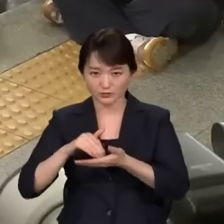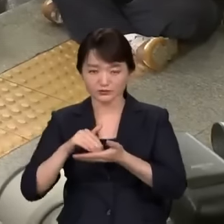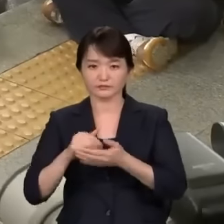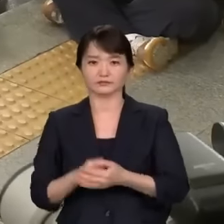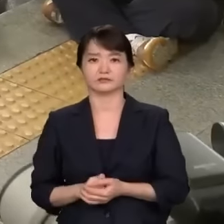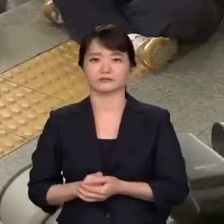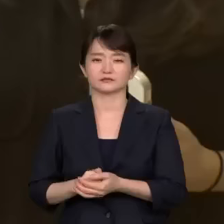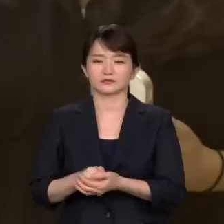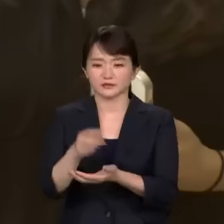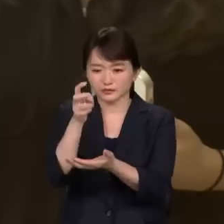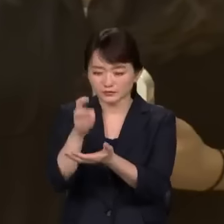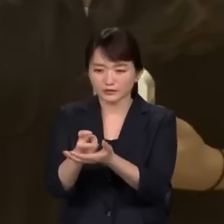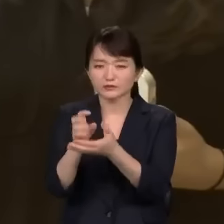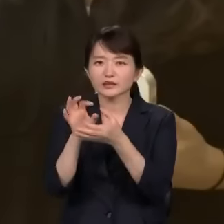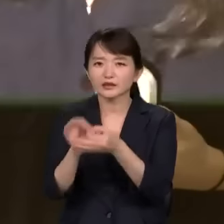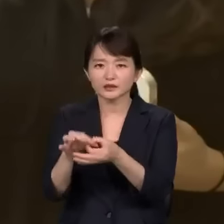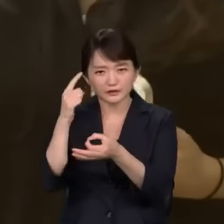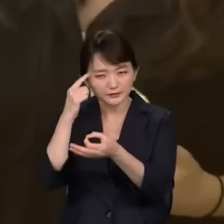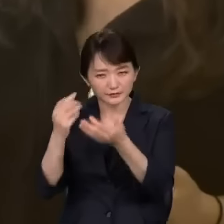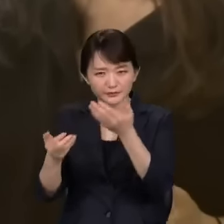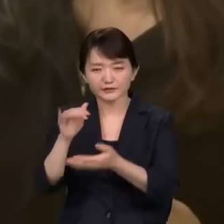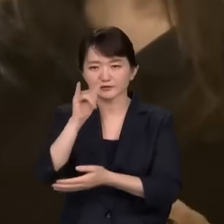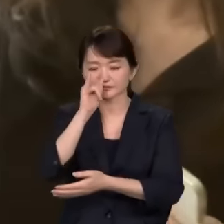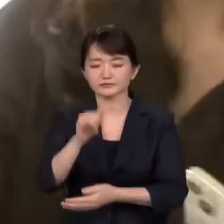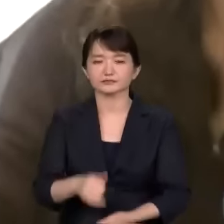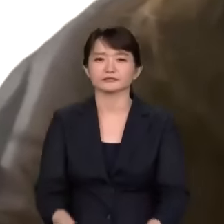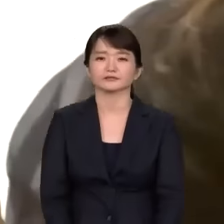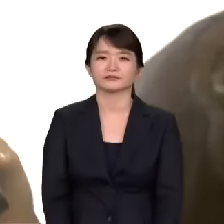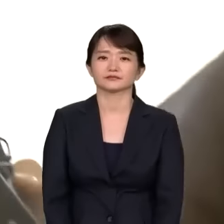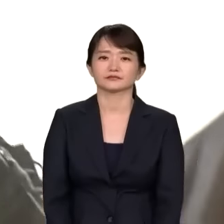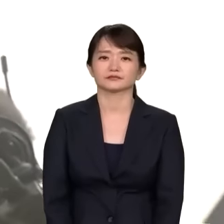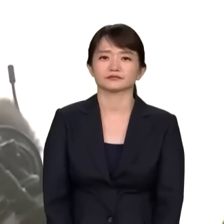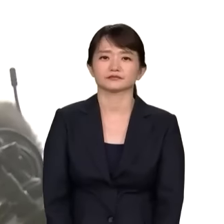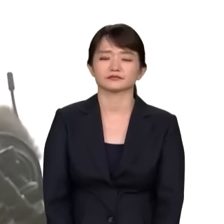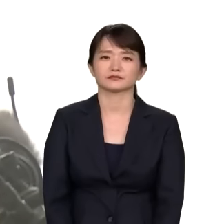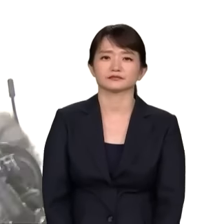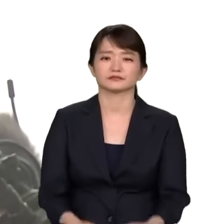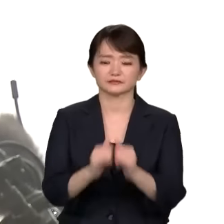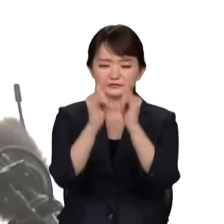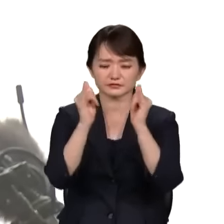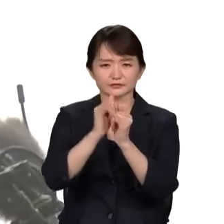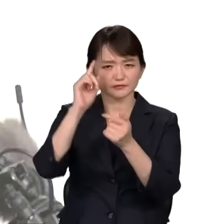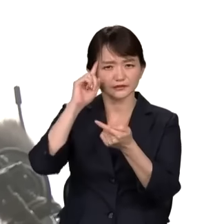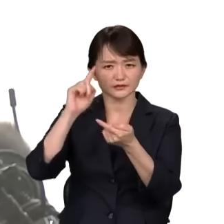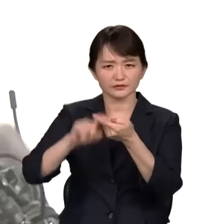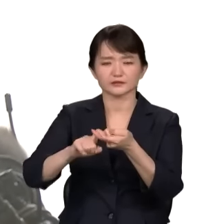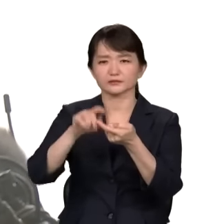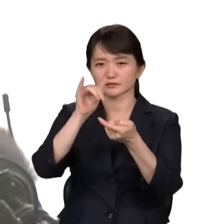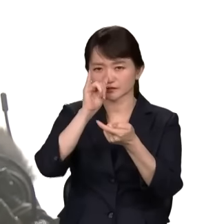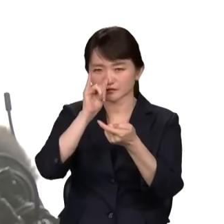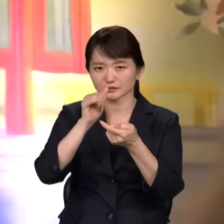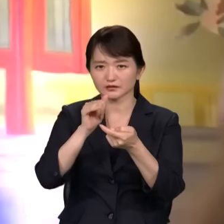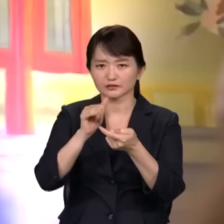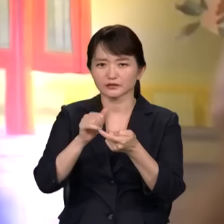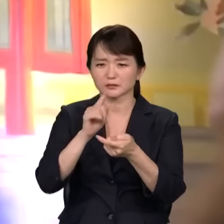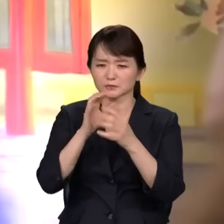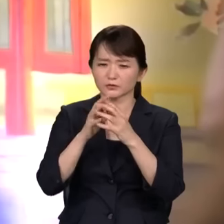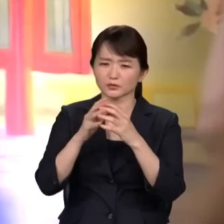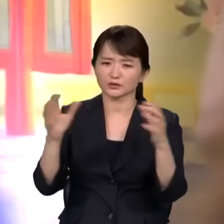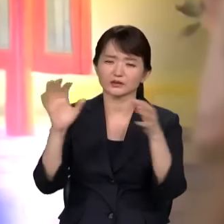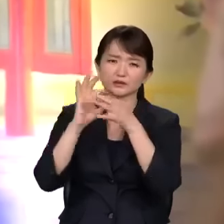증거판단과 법리 해석이 충실히 이루어졌다 고 평가했다고 설명했습니다. 다만 사회적인 관심이 집중되고 소모적인 논란이